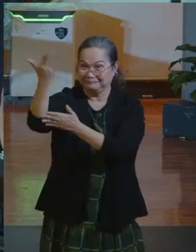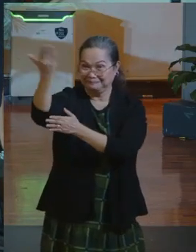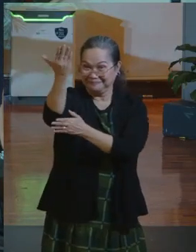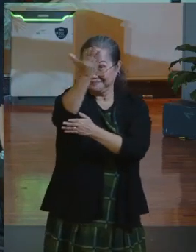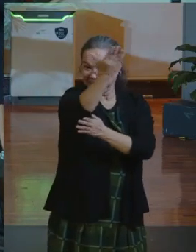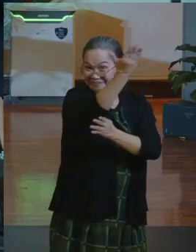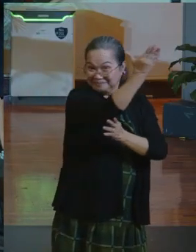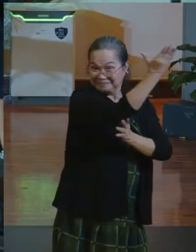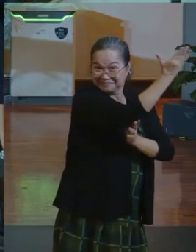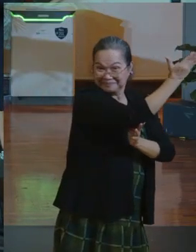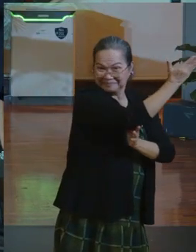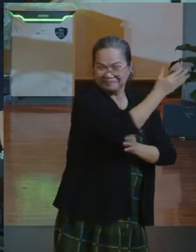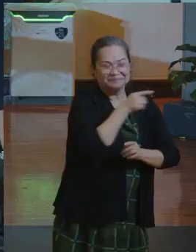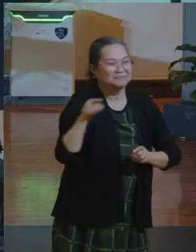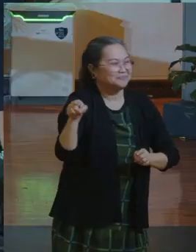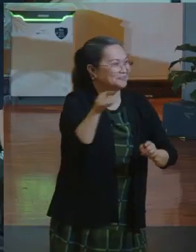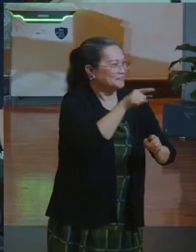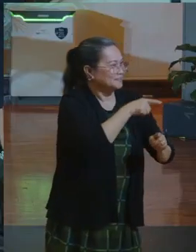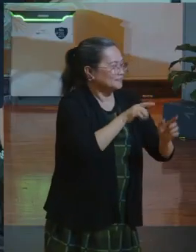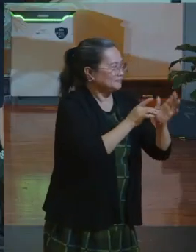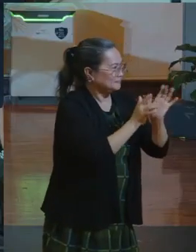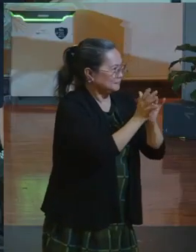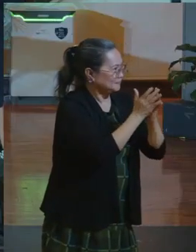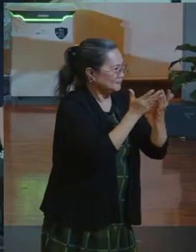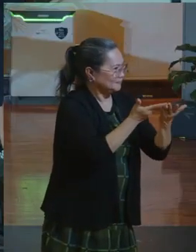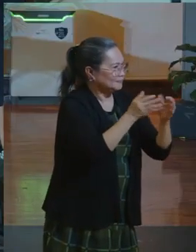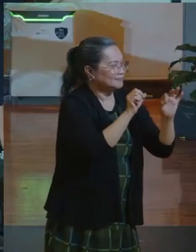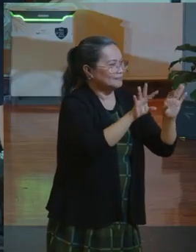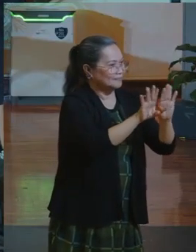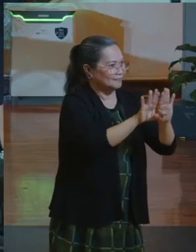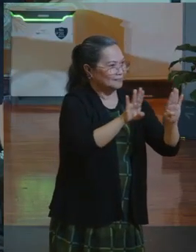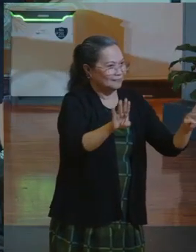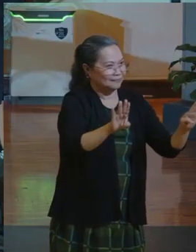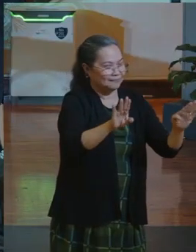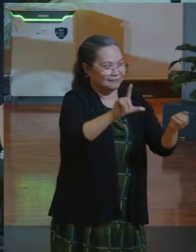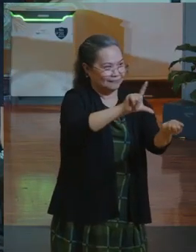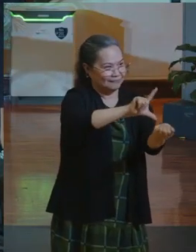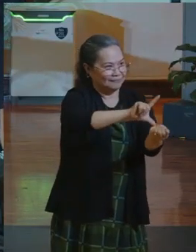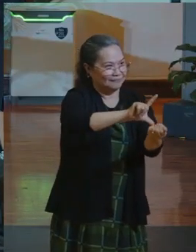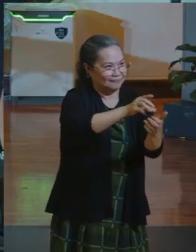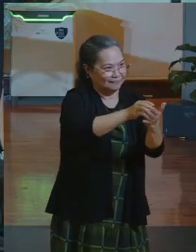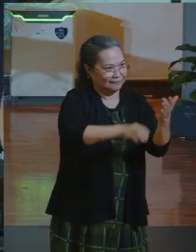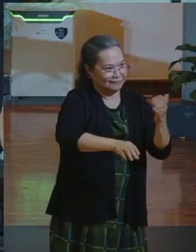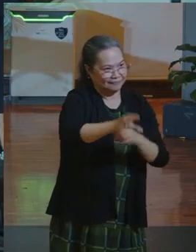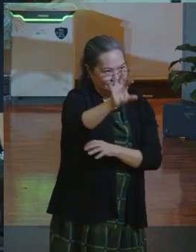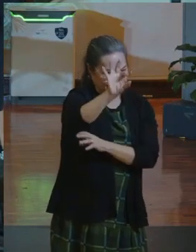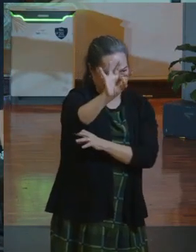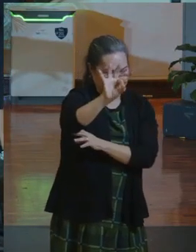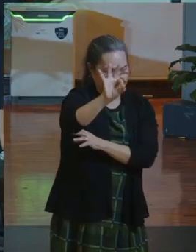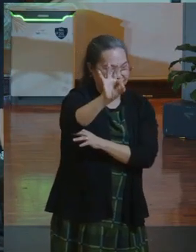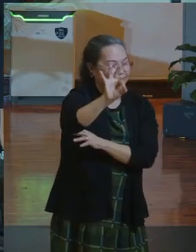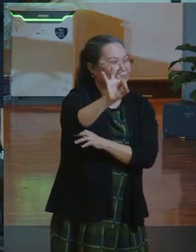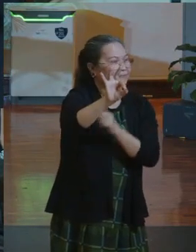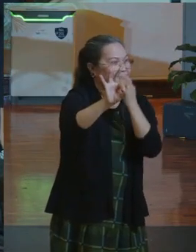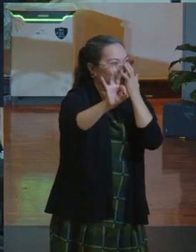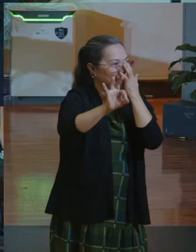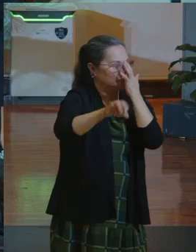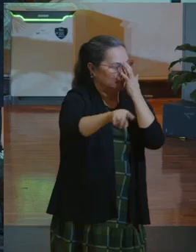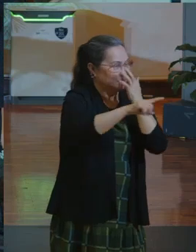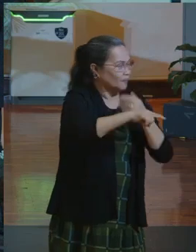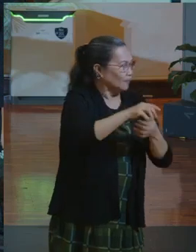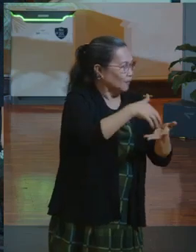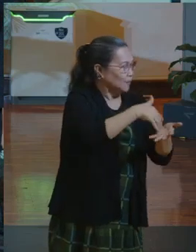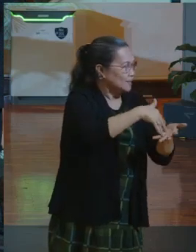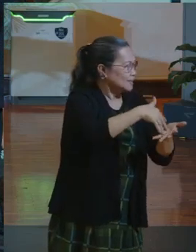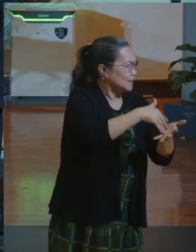So, panadilin po ninyong nakabukas ang inyong mga Biblia sa Luke chapter 9 at pag-aaralan po